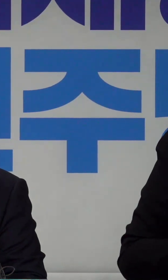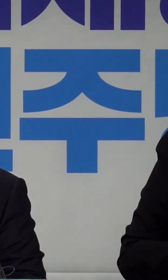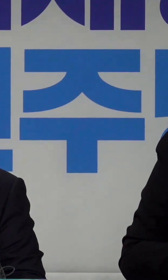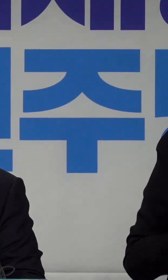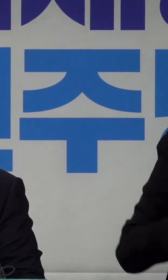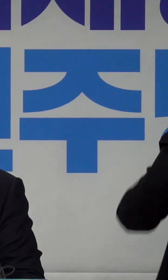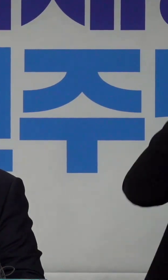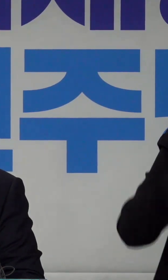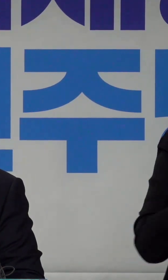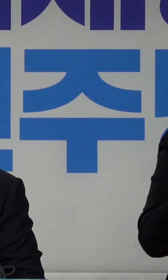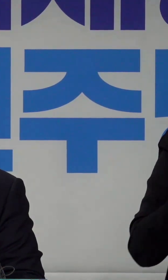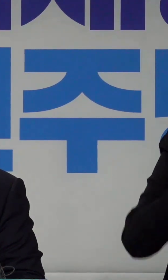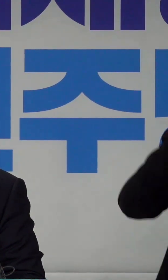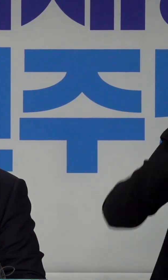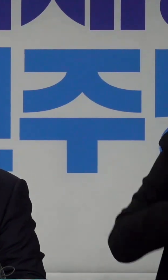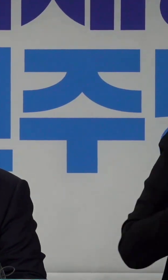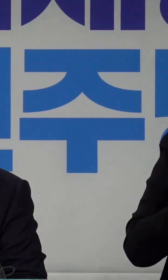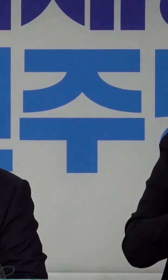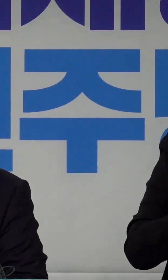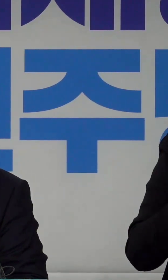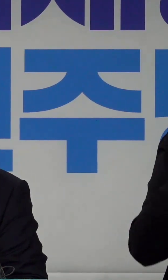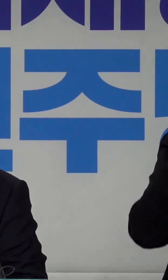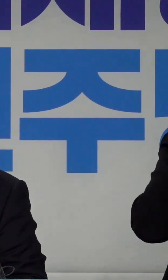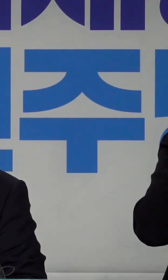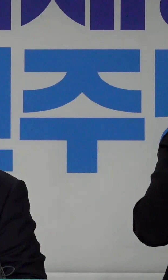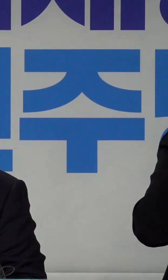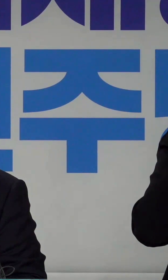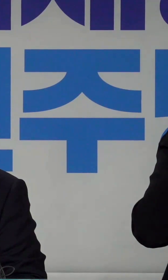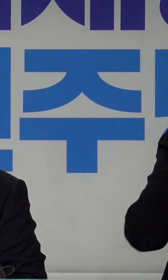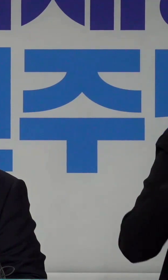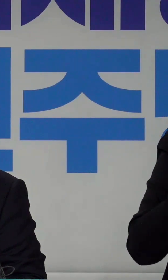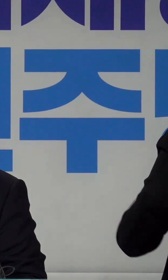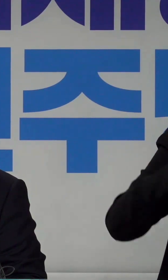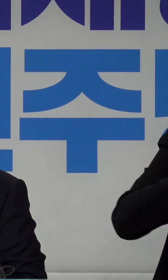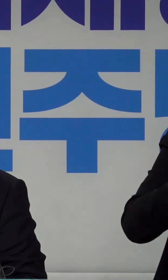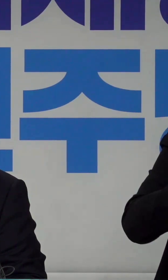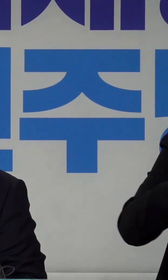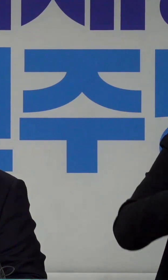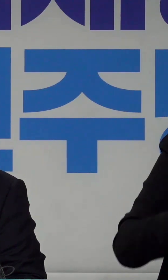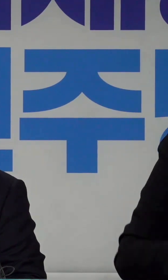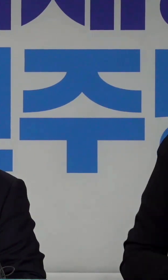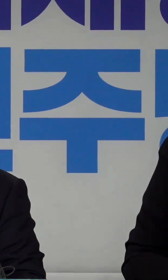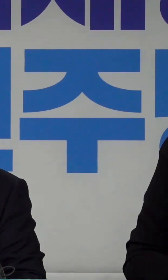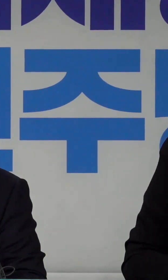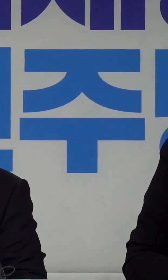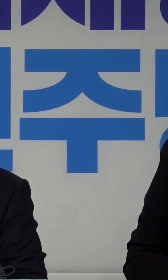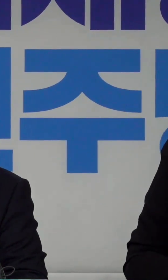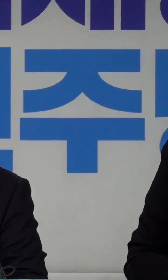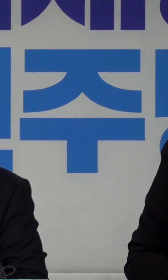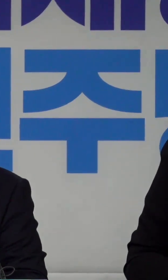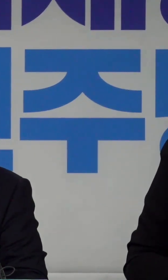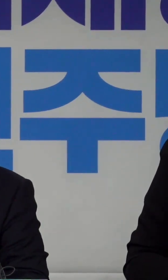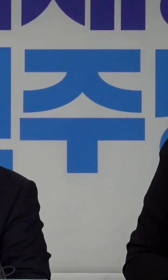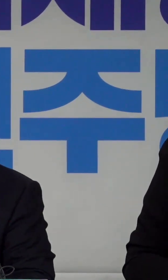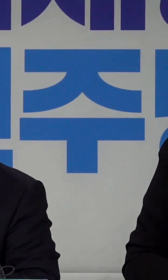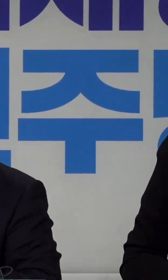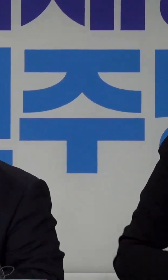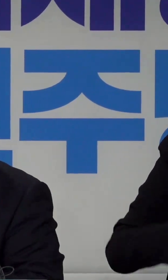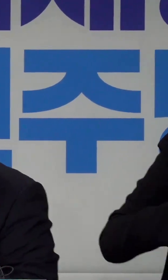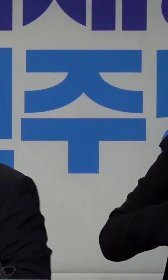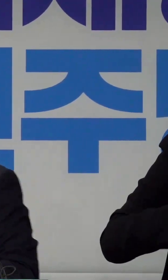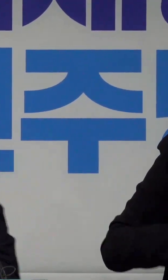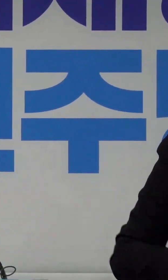여기에서 구체적인 안까지 하기에는 조금 제한이 되는 것을 이해해 주면 될 것 같습니다. 네,